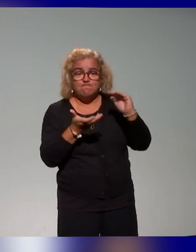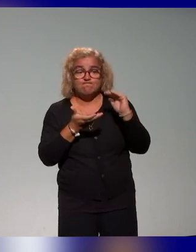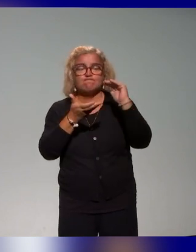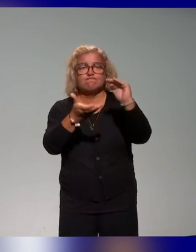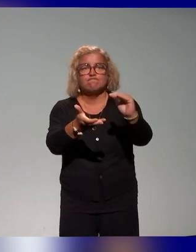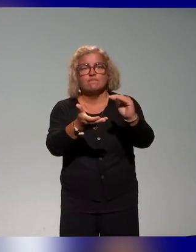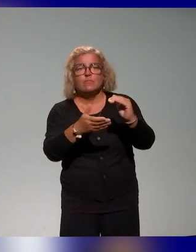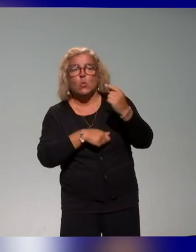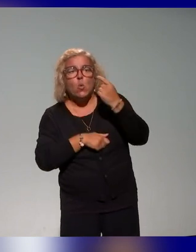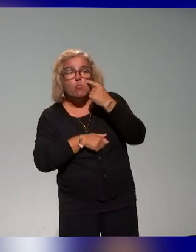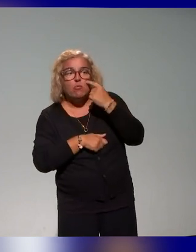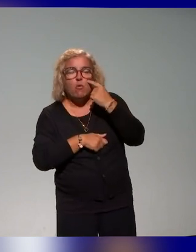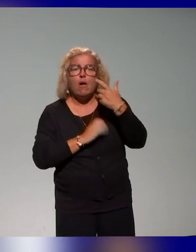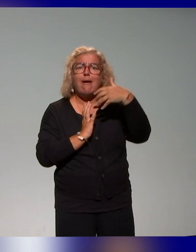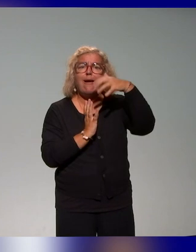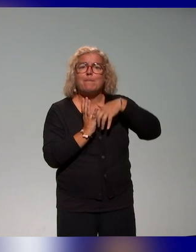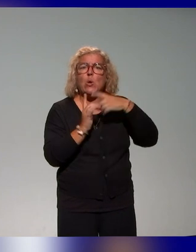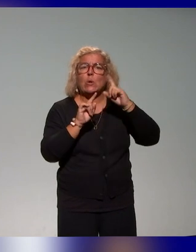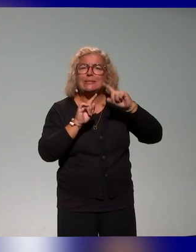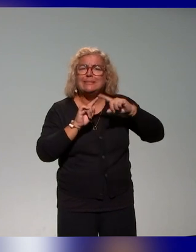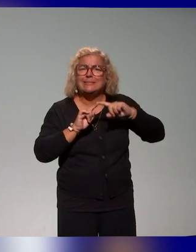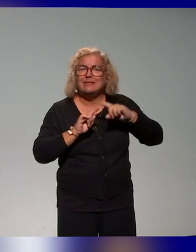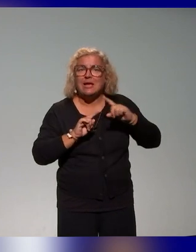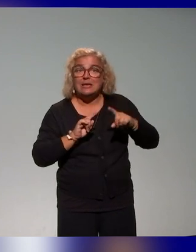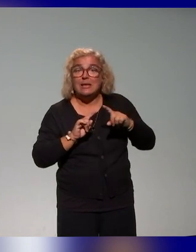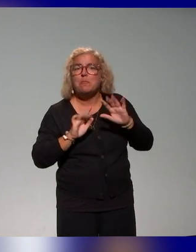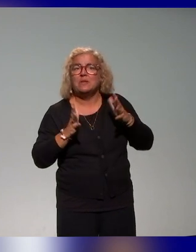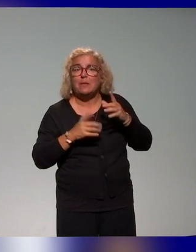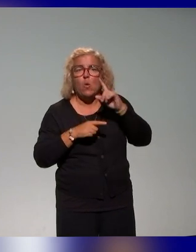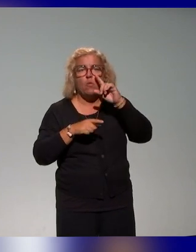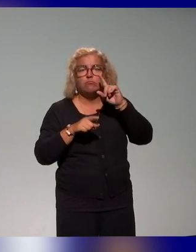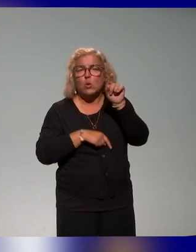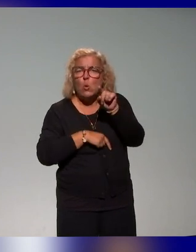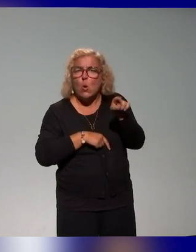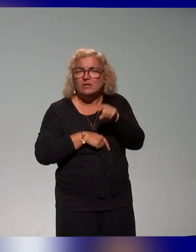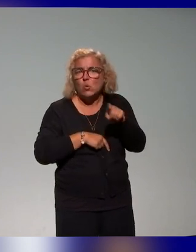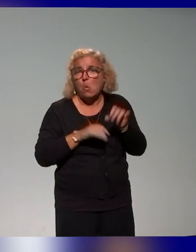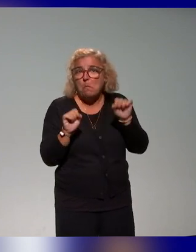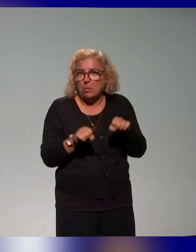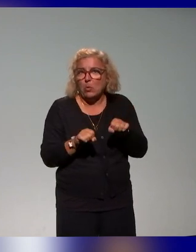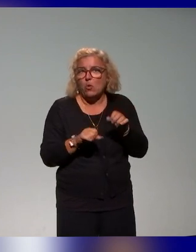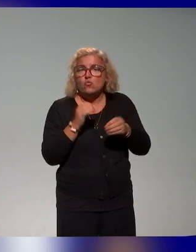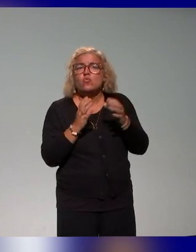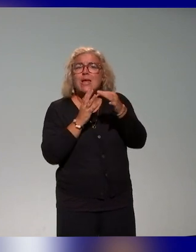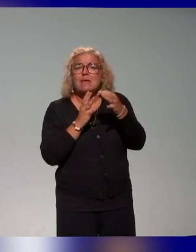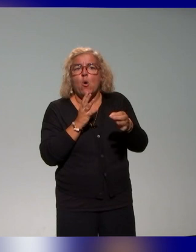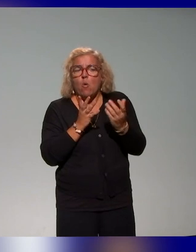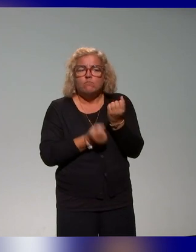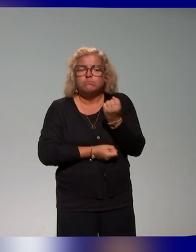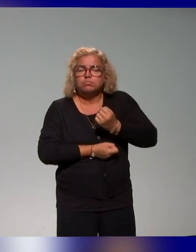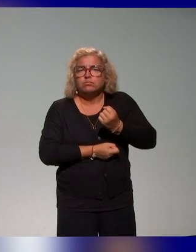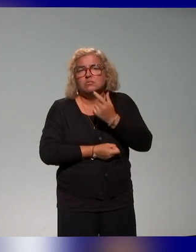avoir un petit rapport beaucoup plus détaillé sur ce qu'il serait à corriger ou les éléments qui ne respecteraient pas les